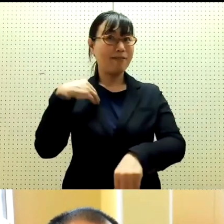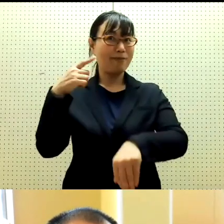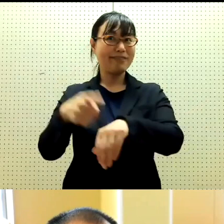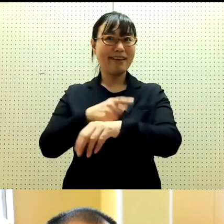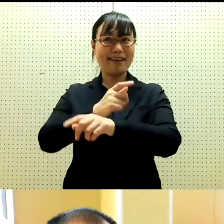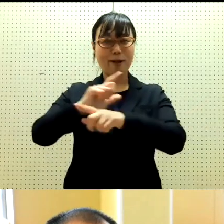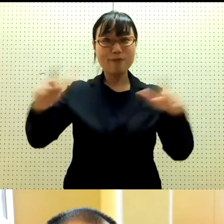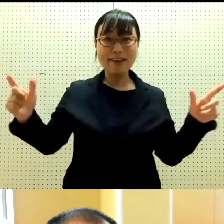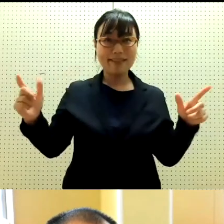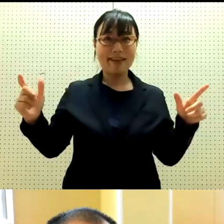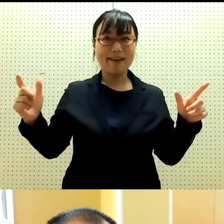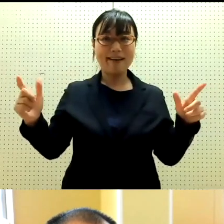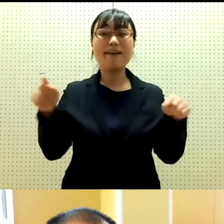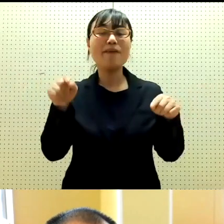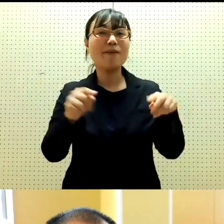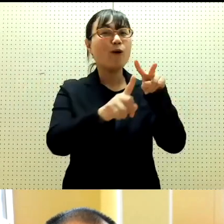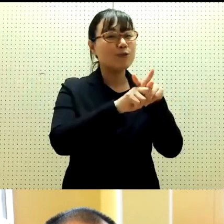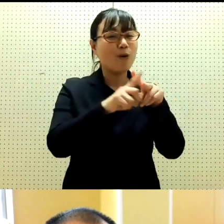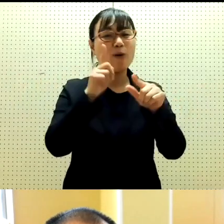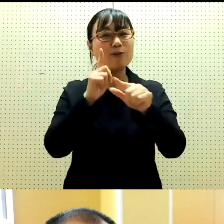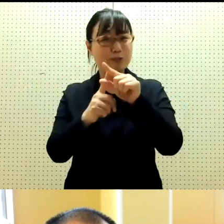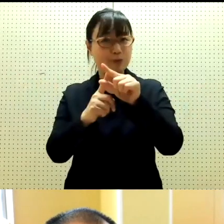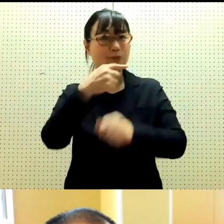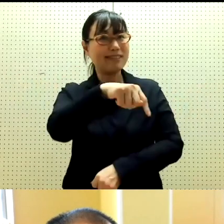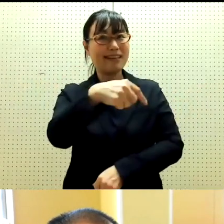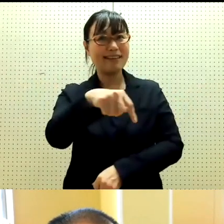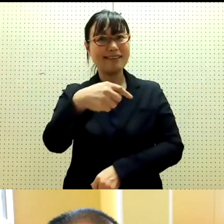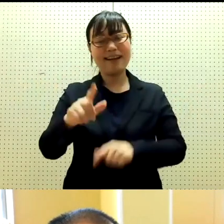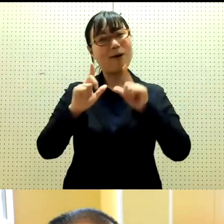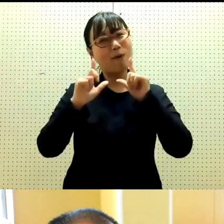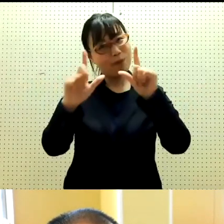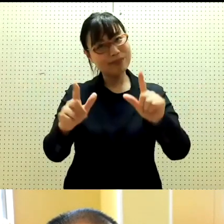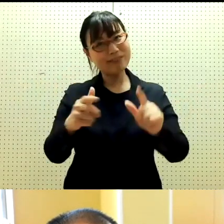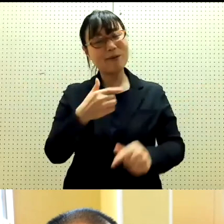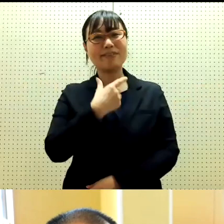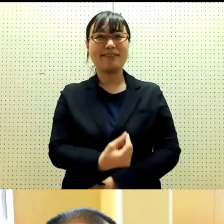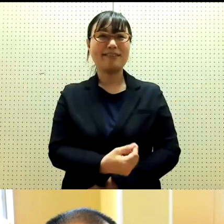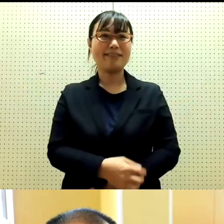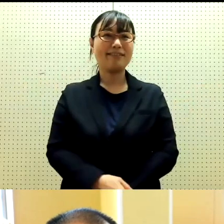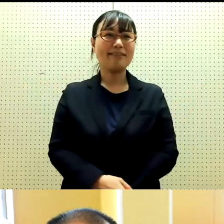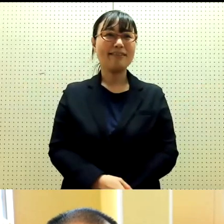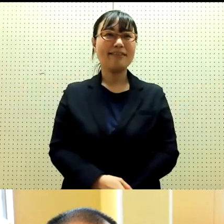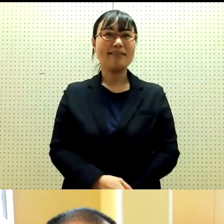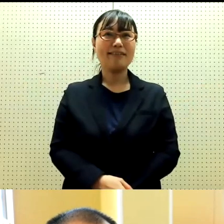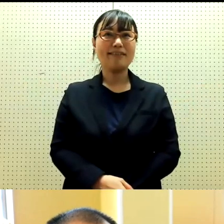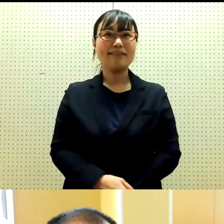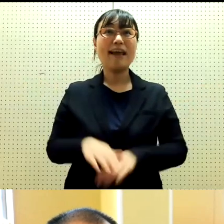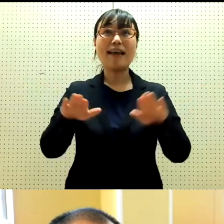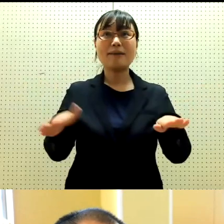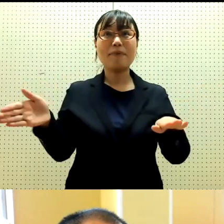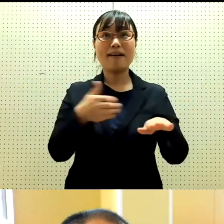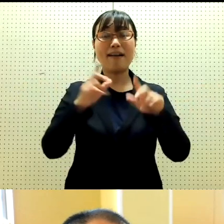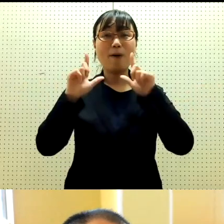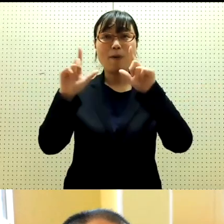校の先生方から報告していただきたいと思います。こちらのこれからご報告いただく両校